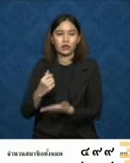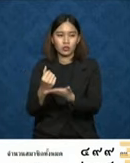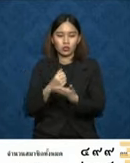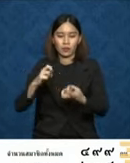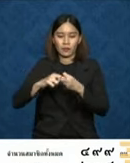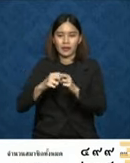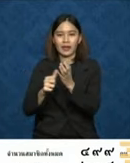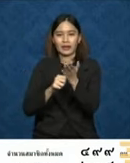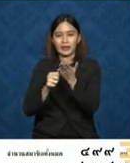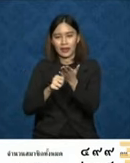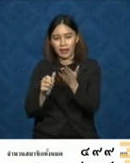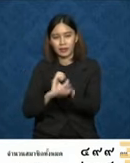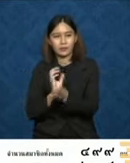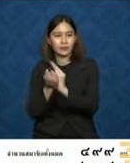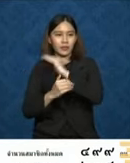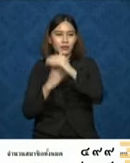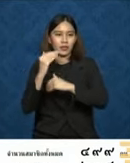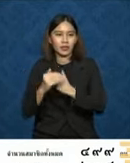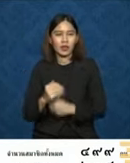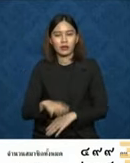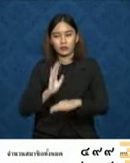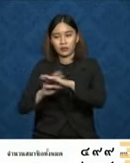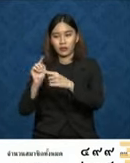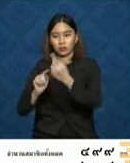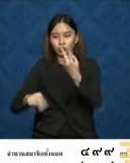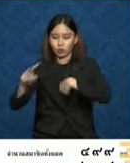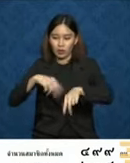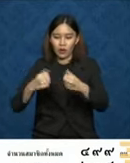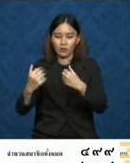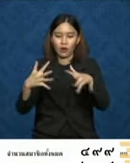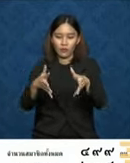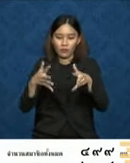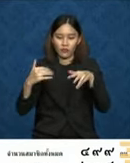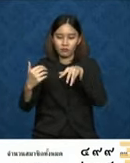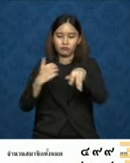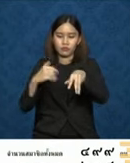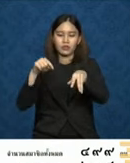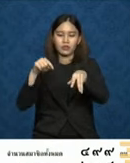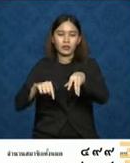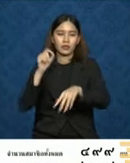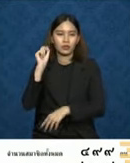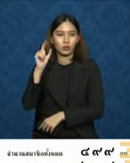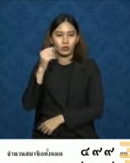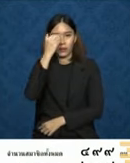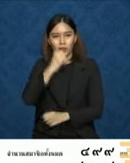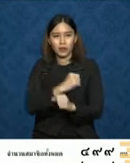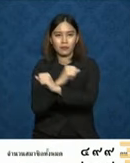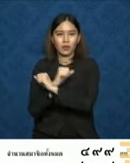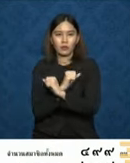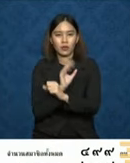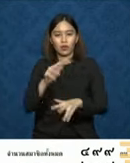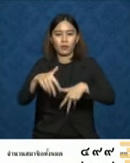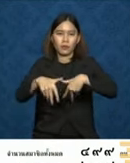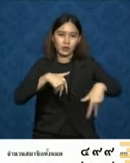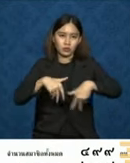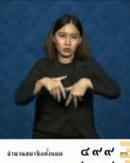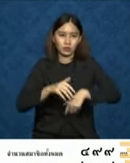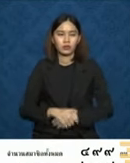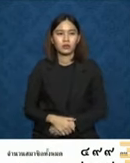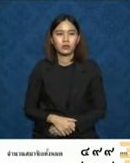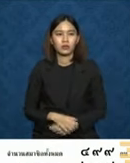ปัญหาเส้นจราจรและไฟส่องสว่างและกำชับการดูแลการสัญจรของรถบรรทุกภายในซอยดังกล่าโดยเร็วนะครับเพื่อความปลอดภัยของพี่น้องประชาชนนะ